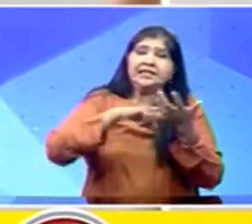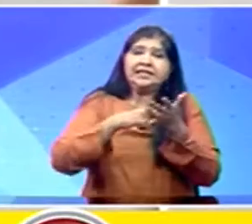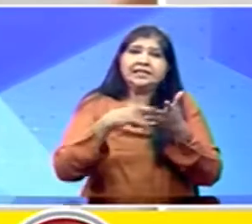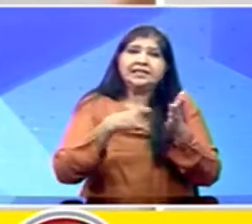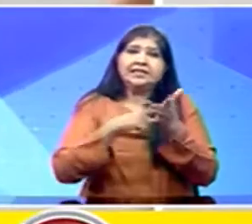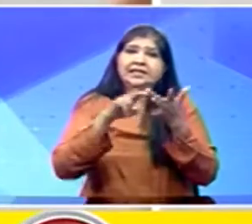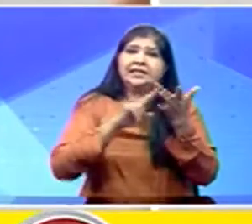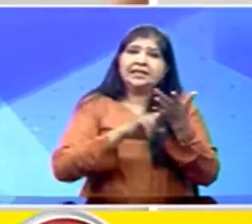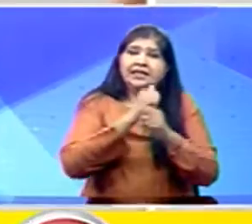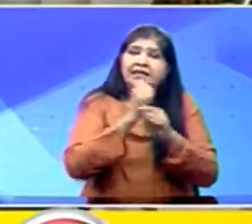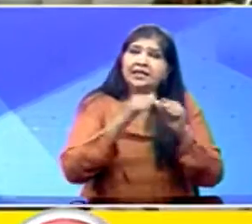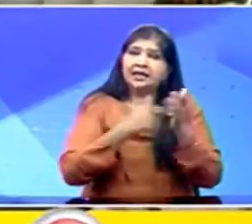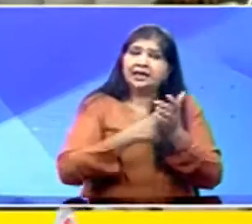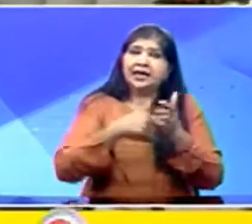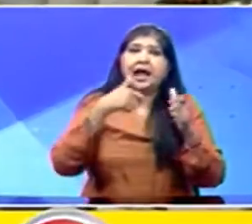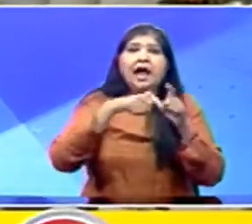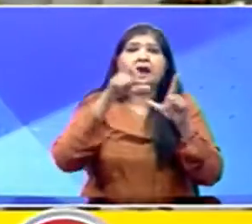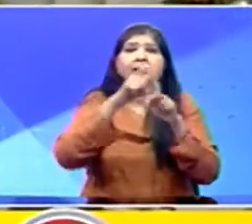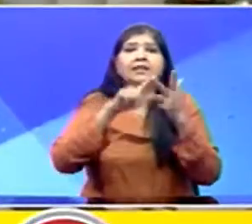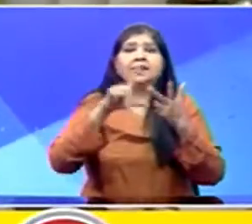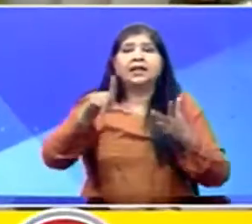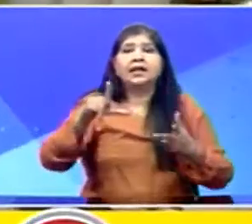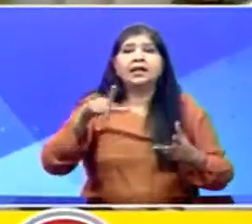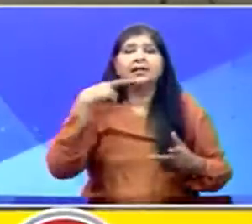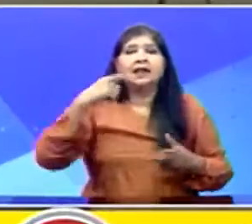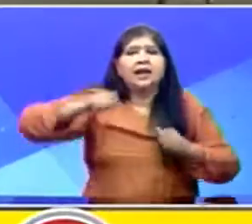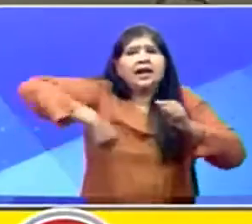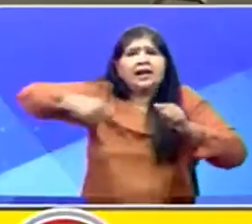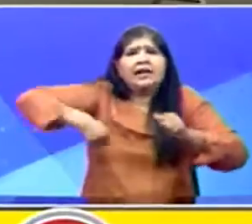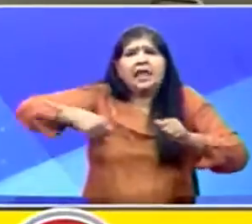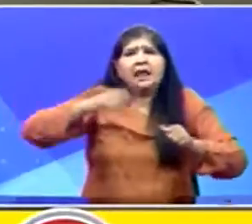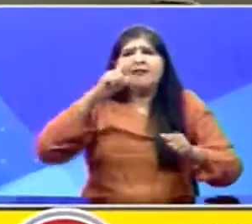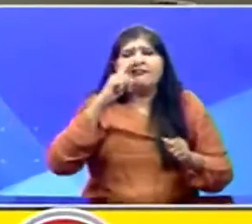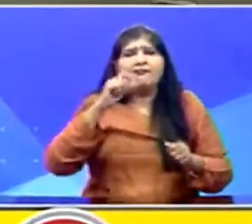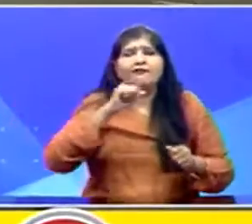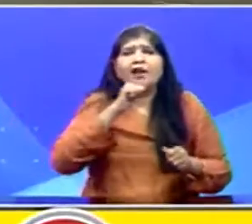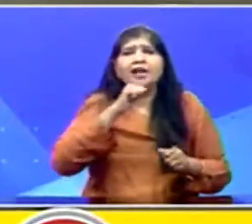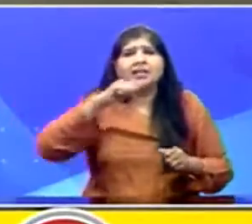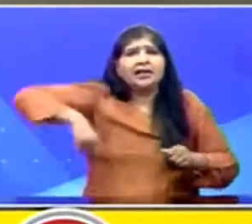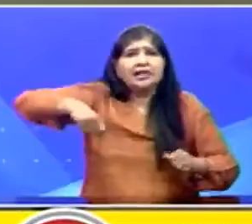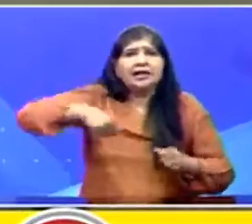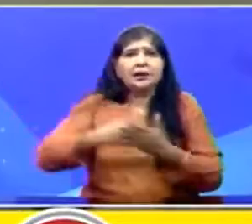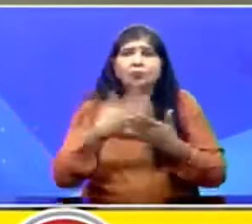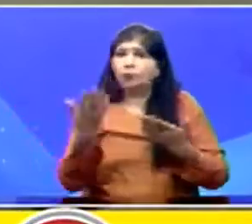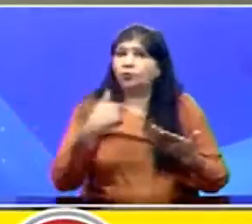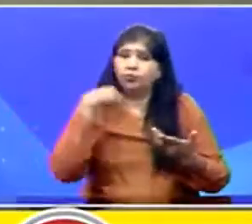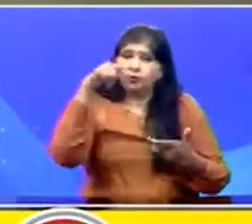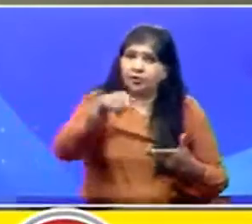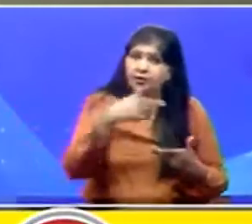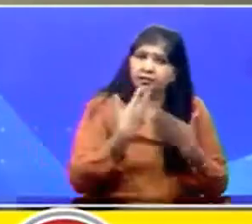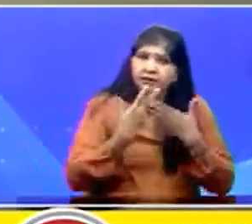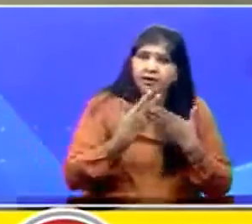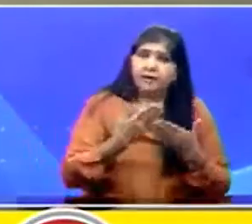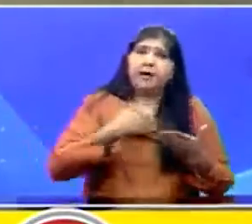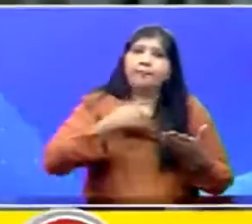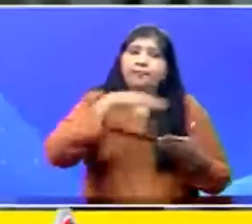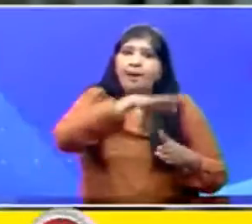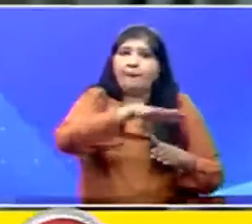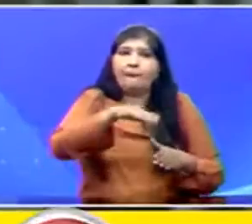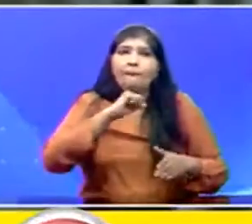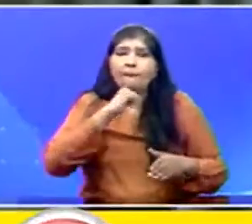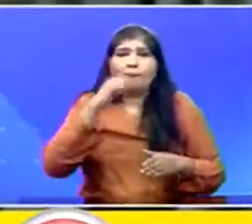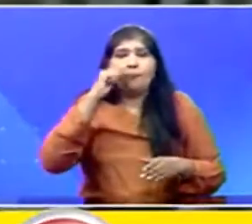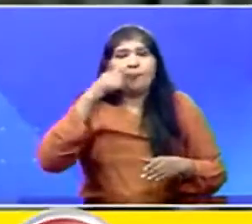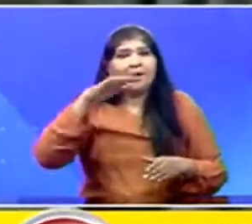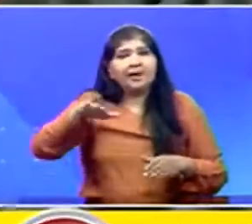आदिल अलताव के पिता टेलरिंग का काम करते हैं लेकिन उनों ने अपने बेटे के